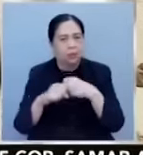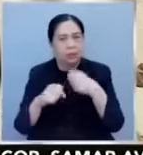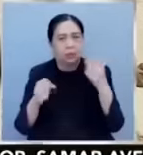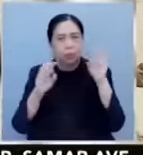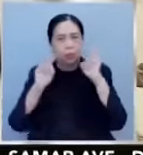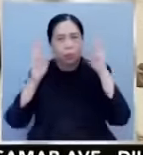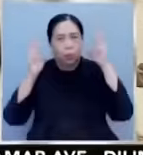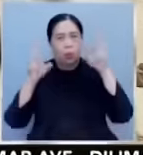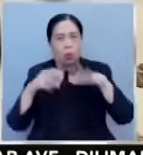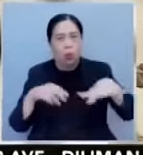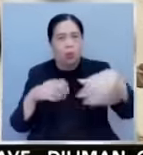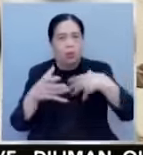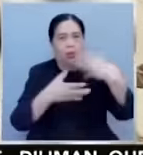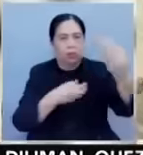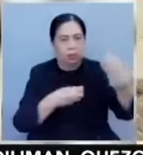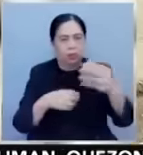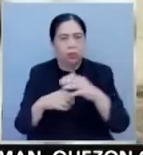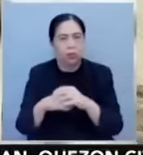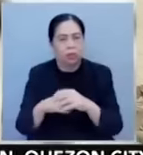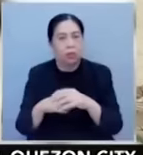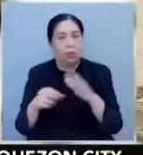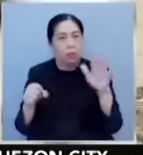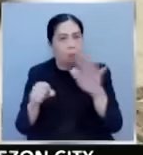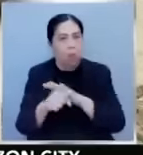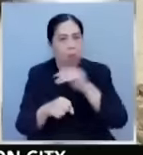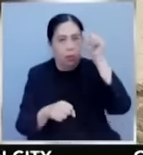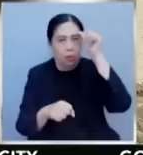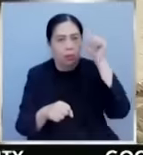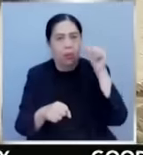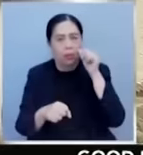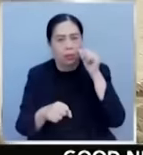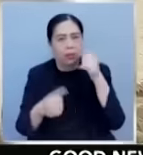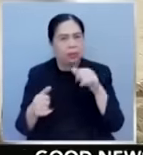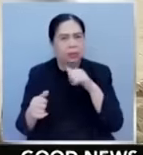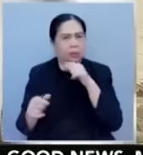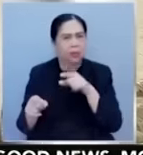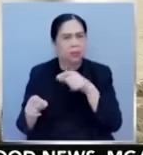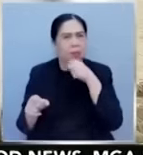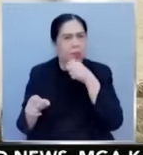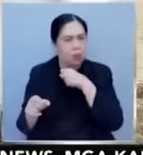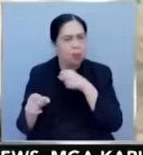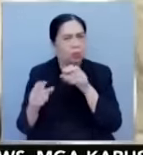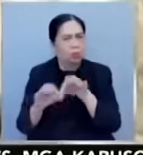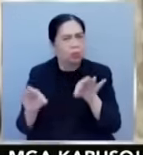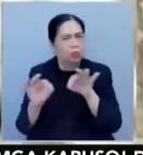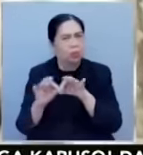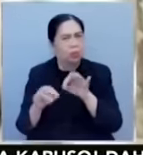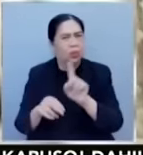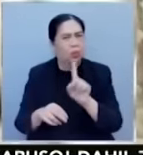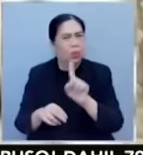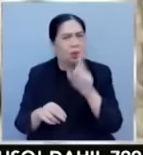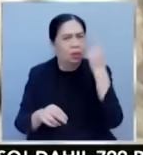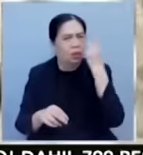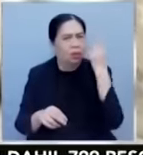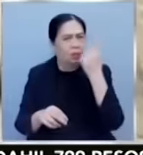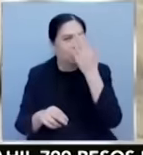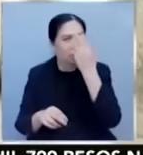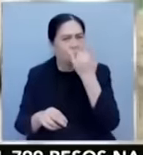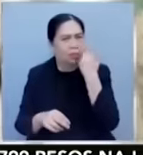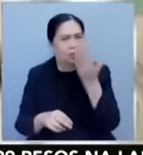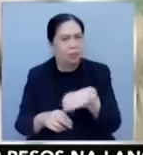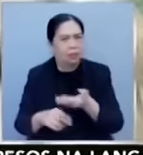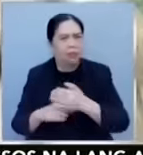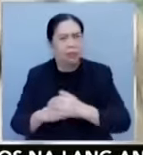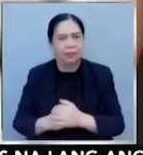wild. Kaya bagamat full adult na si Mali, hindi pa siya may tuturing naman edad, kaya mahalagang malaman kung ano ang dahilan ng kanyang pagkamatay.